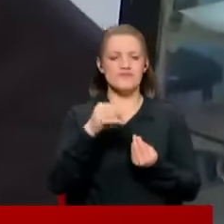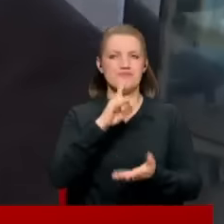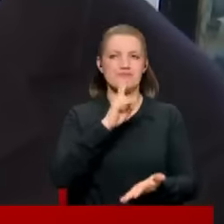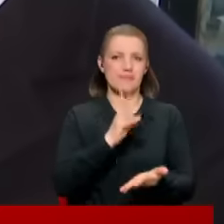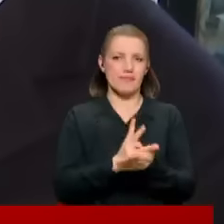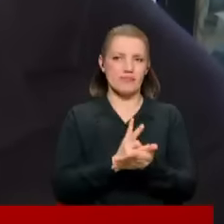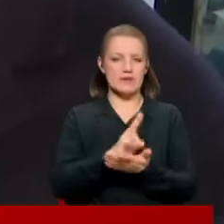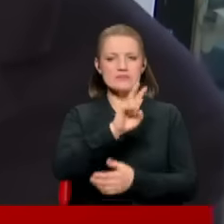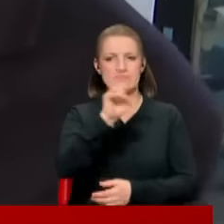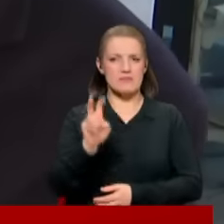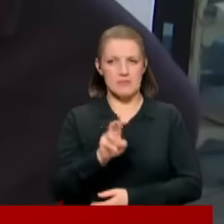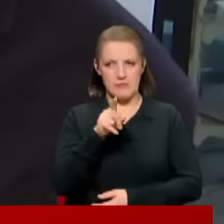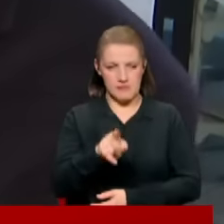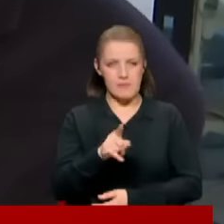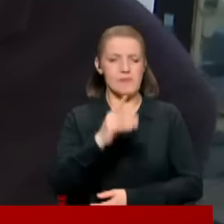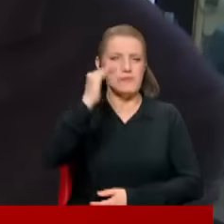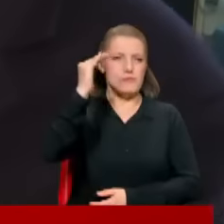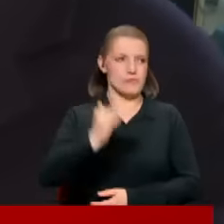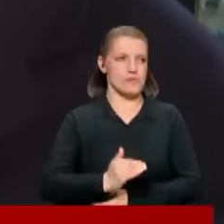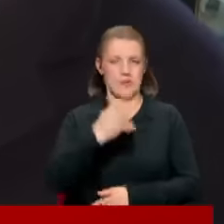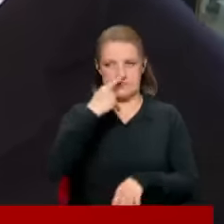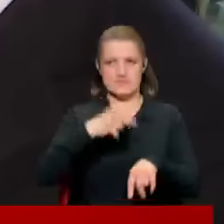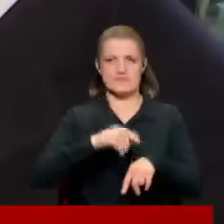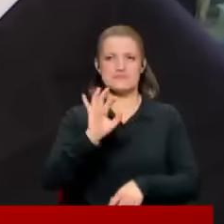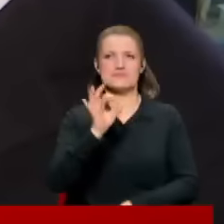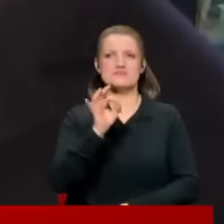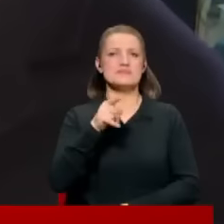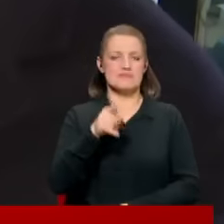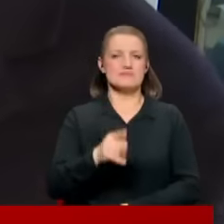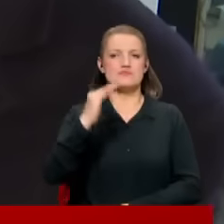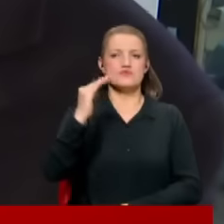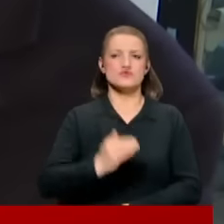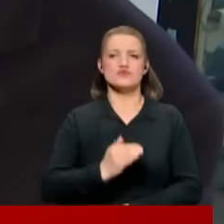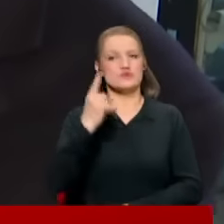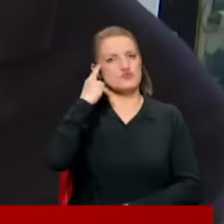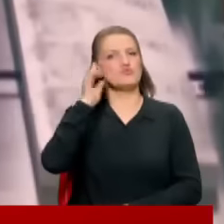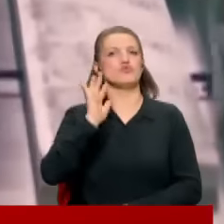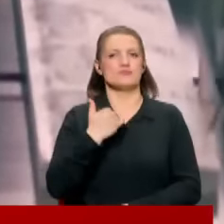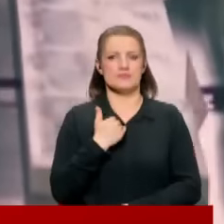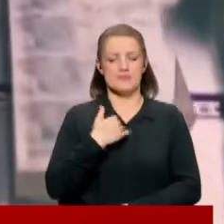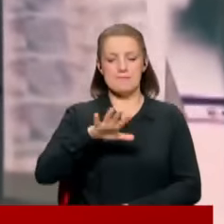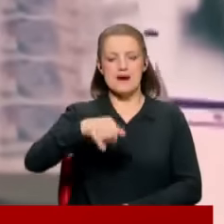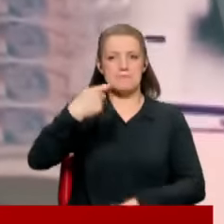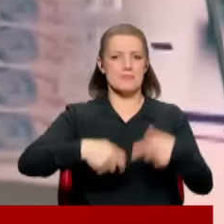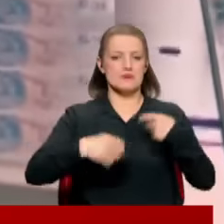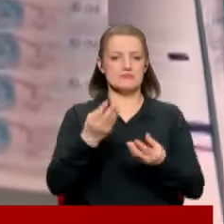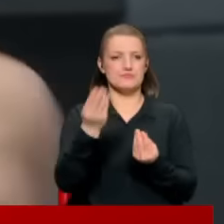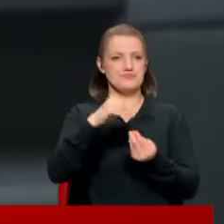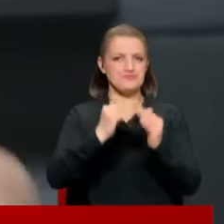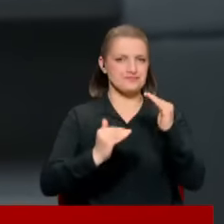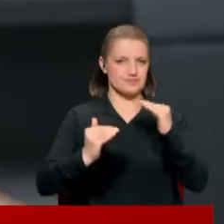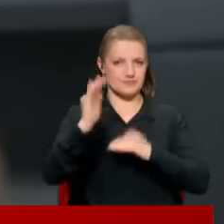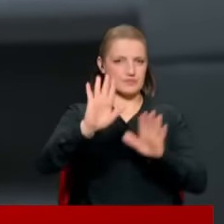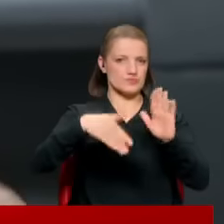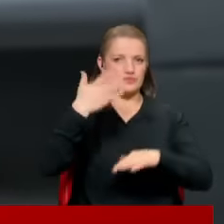kararının ancak dövizin ateşini düşürebileceği kanaatindeyim. Altının ateşini düşürebileceği kanaatinde değilim. Merkez Bankası'nın faiz